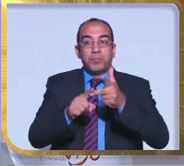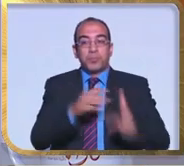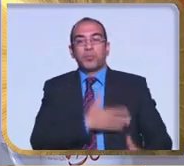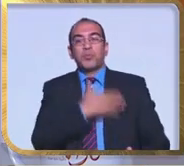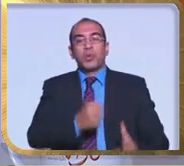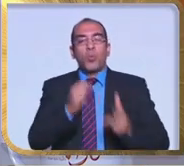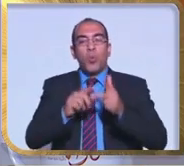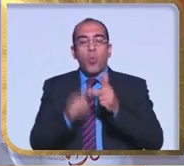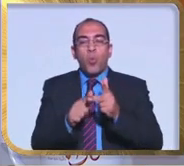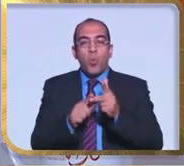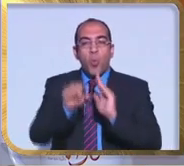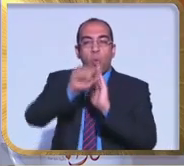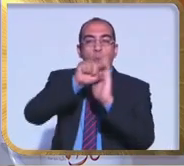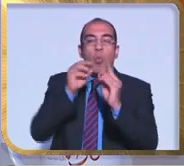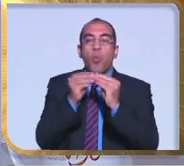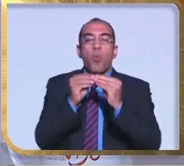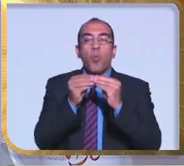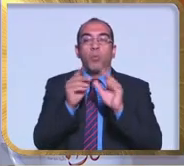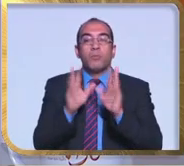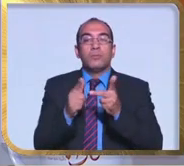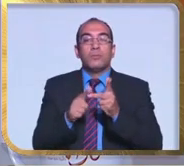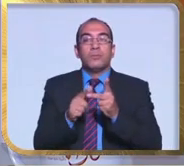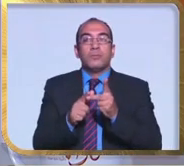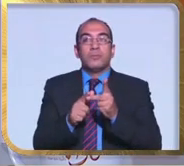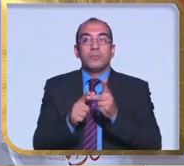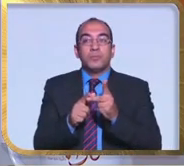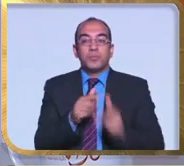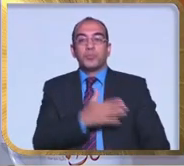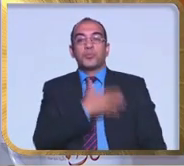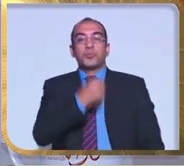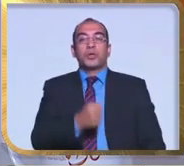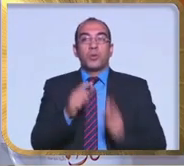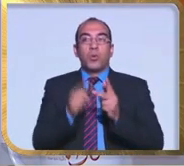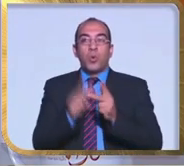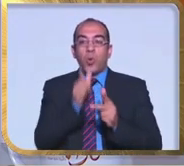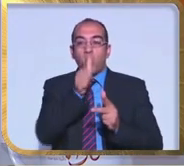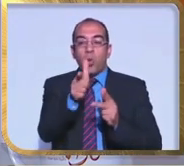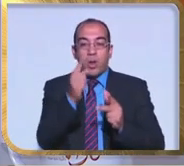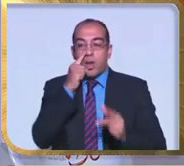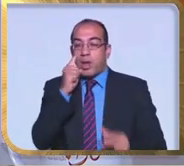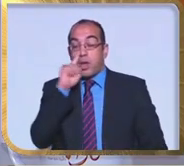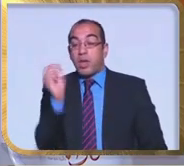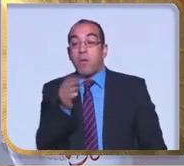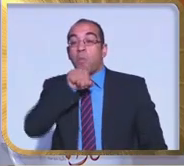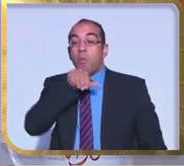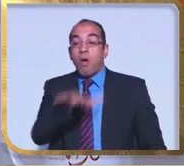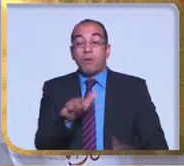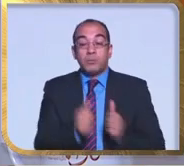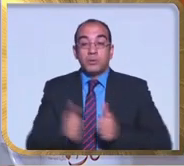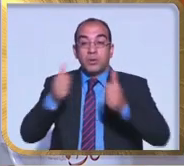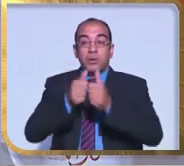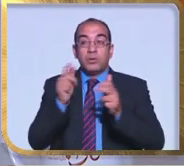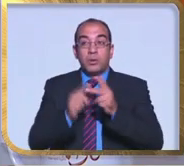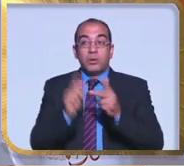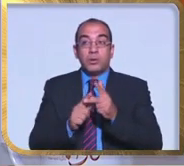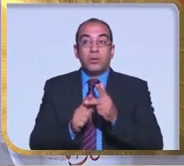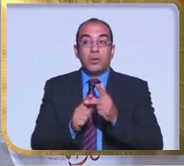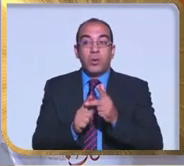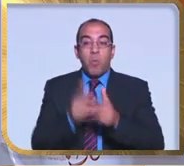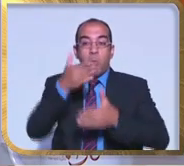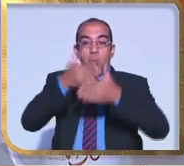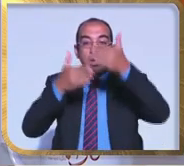من الأبواب، زي مثلا الإيمان وقول النبي صلى الله عليه وسلم